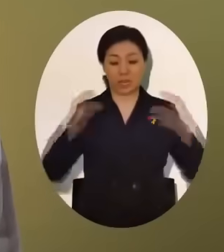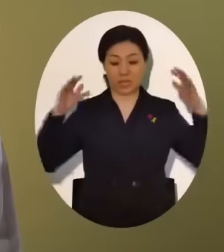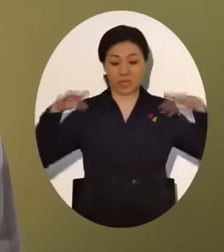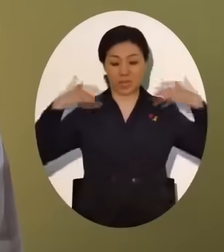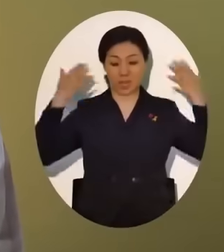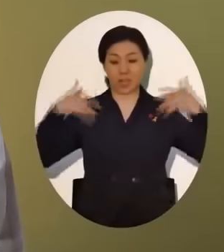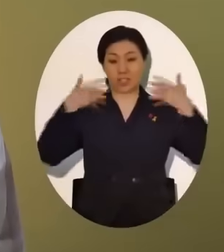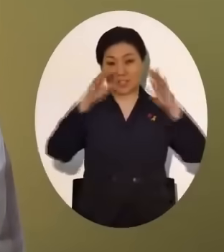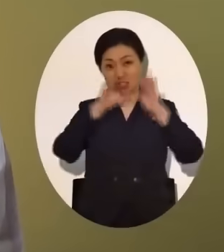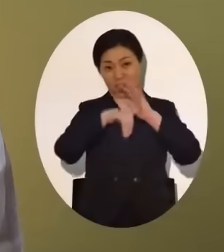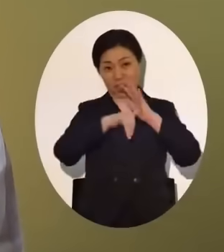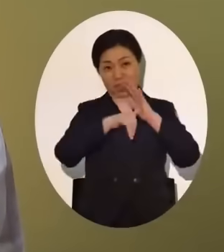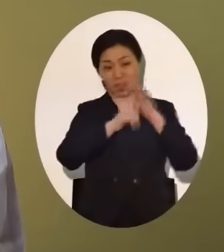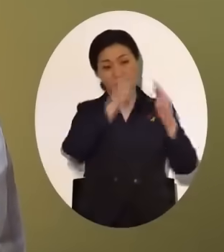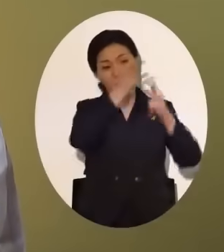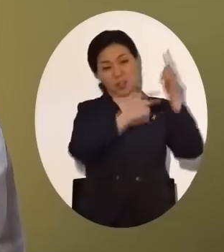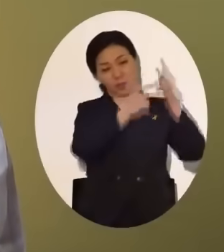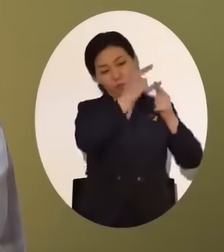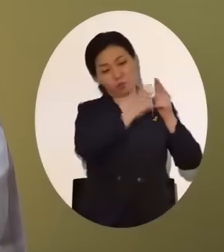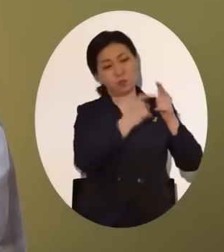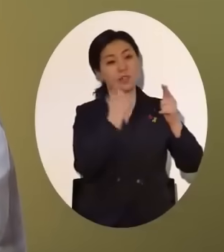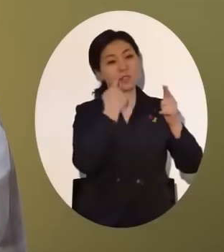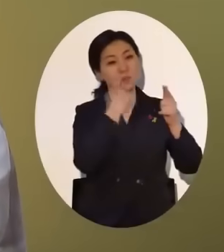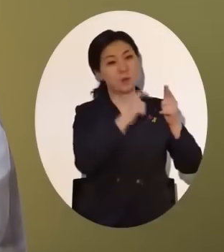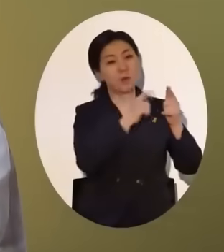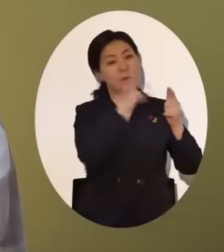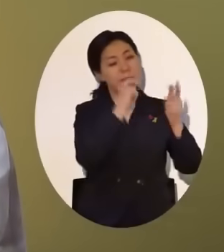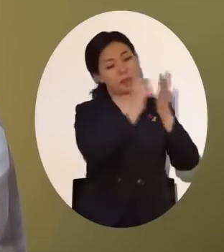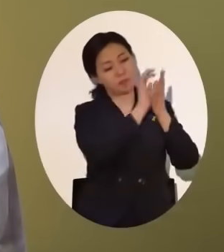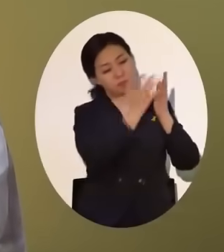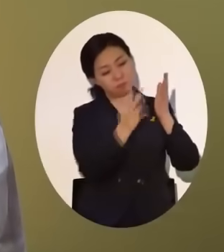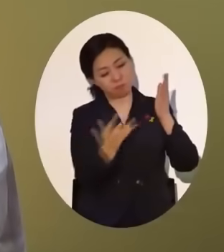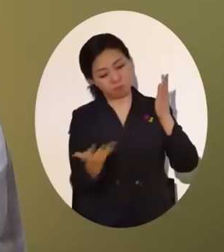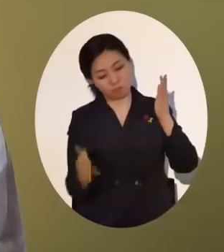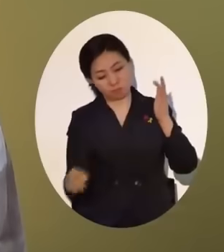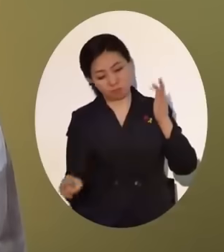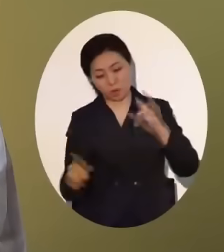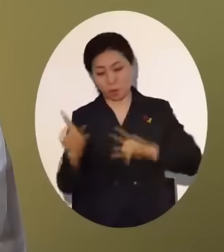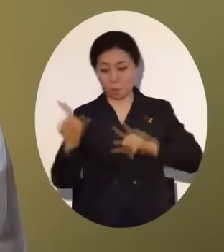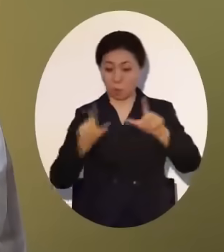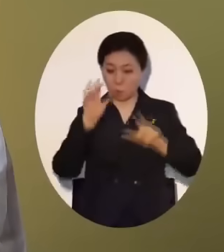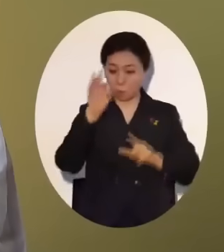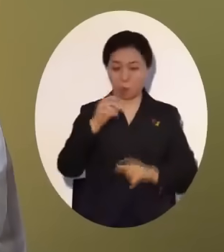가을에 낙엽이 떨어지는 것을 보면 슬픈 생각이 들어요, 안 들어요?